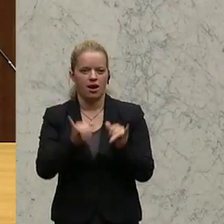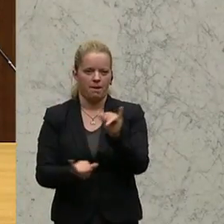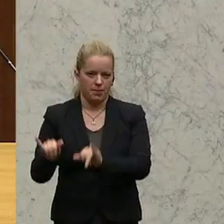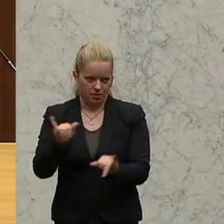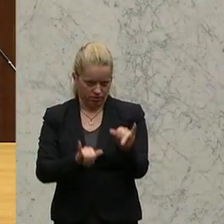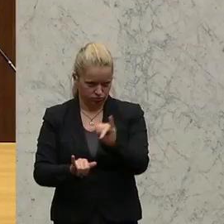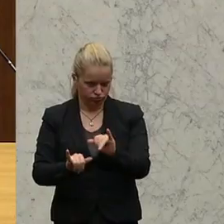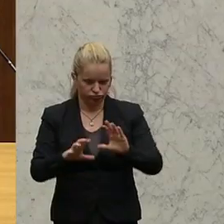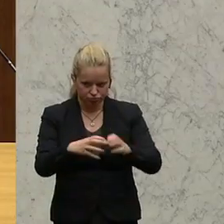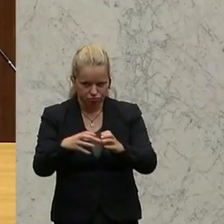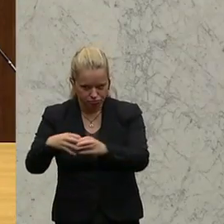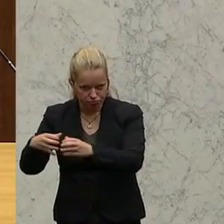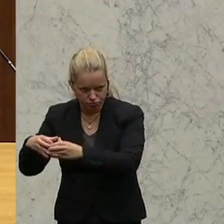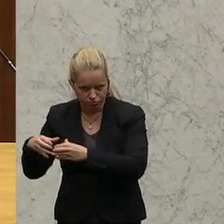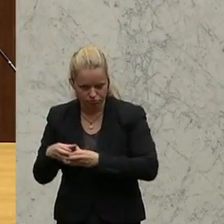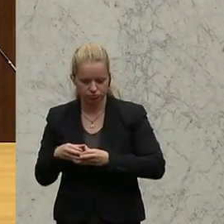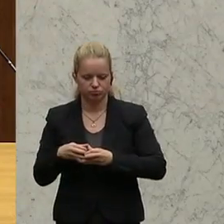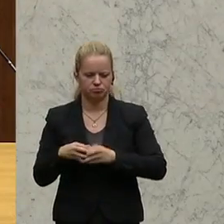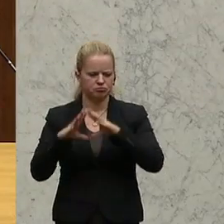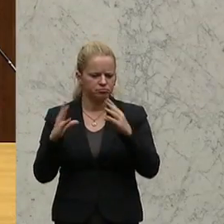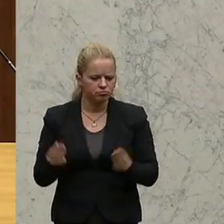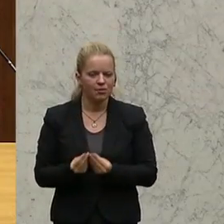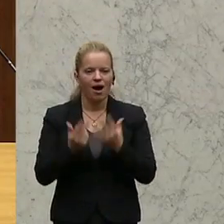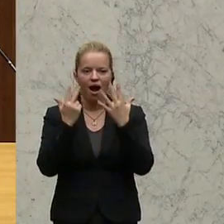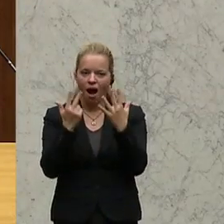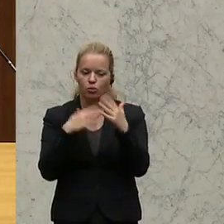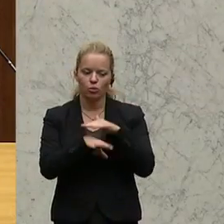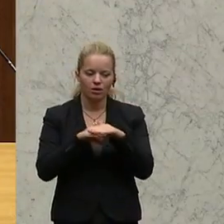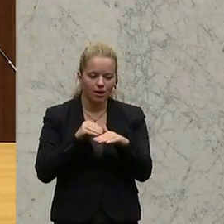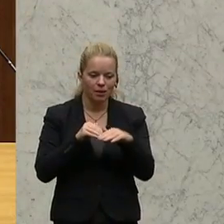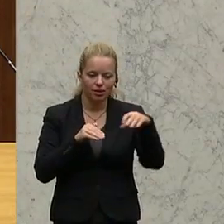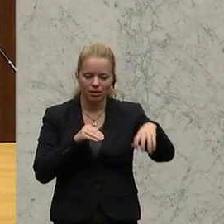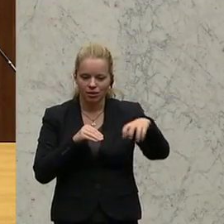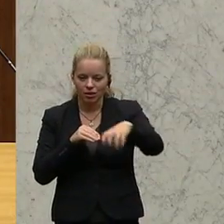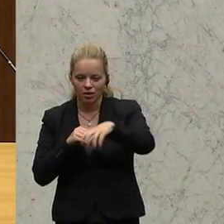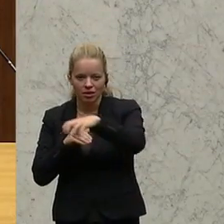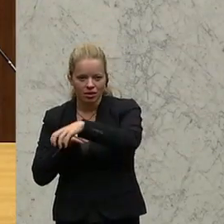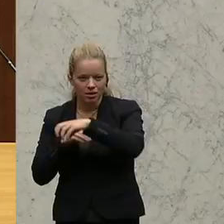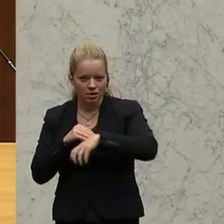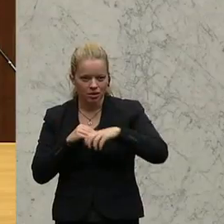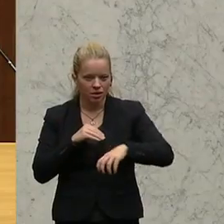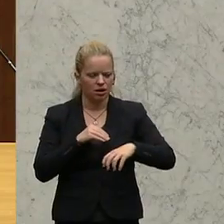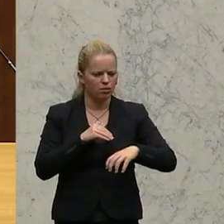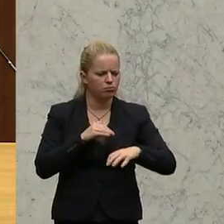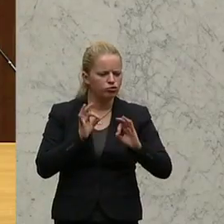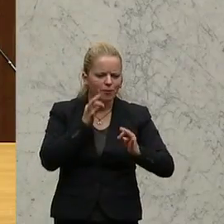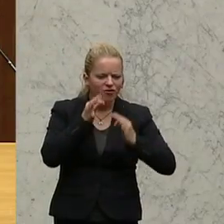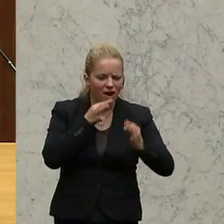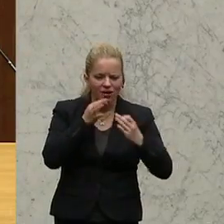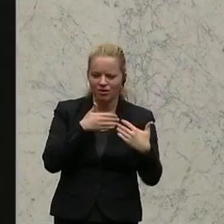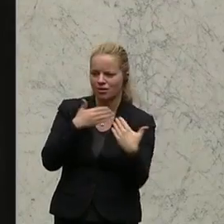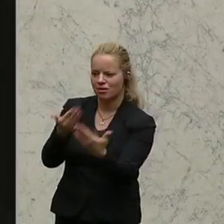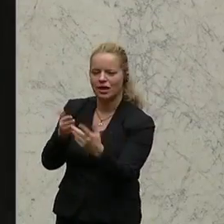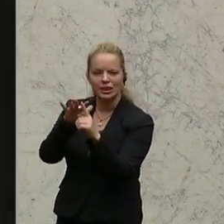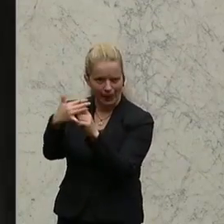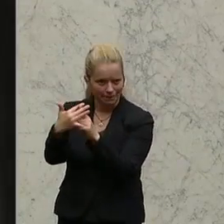wo 8 Unternehmen Fragestellungen an Teams übergeben haben und die